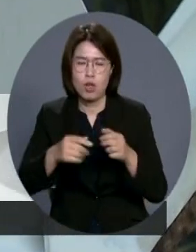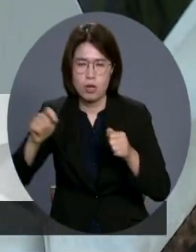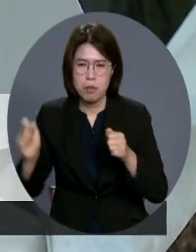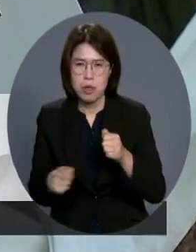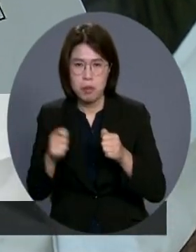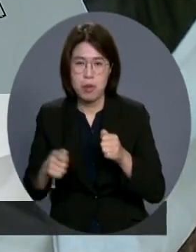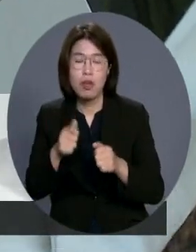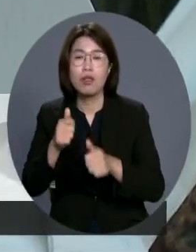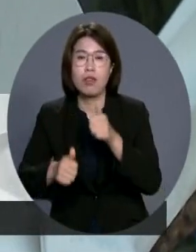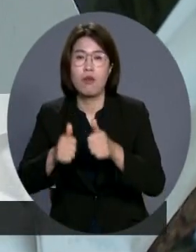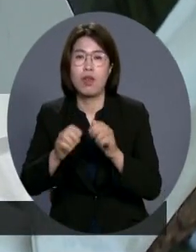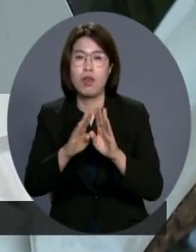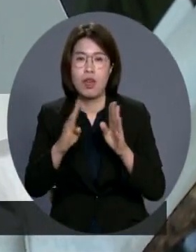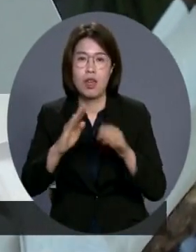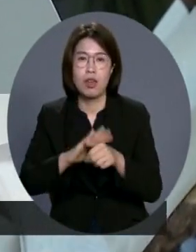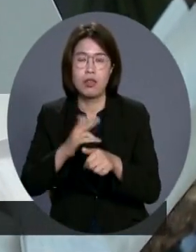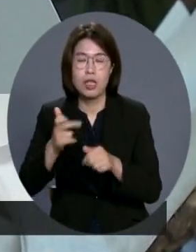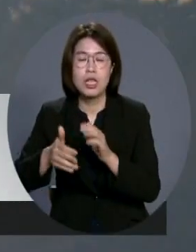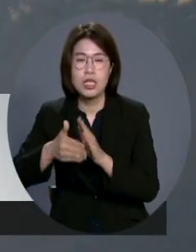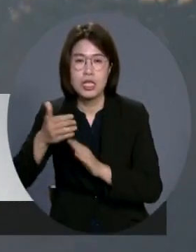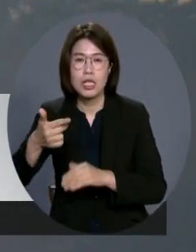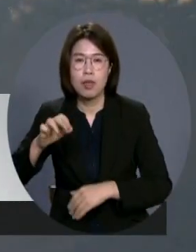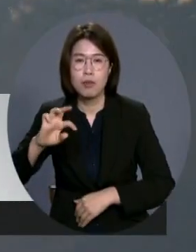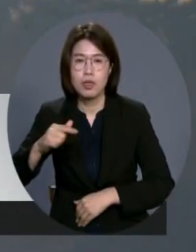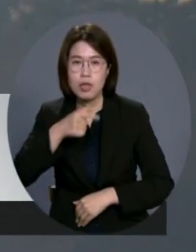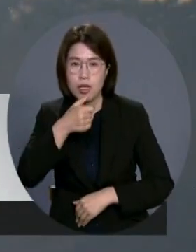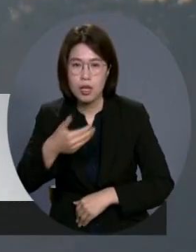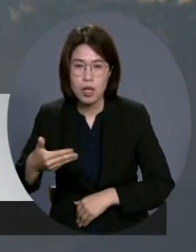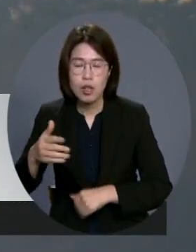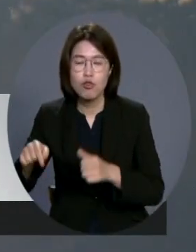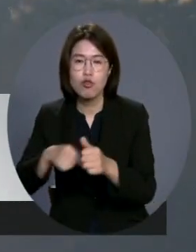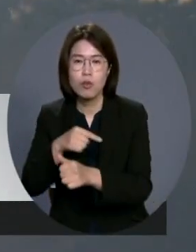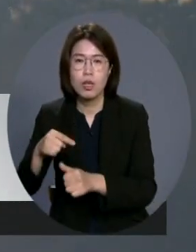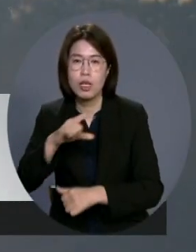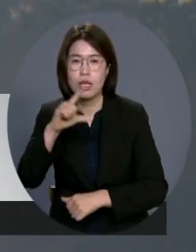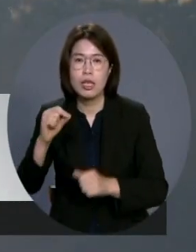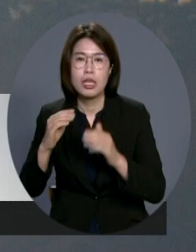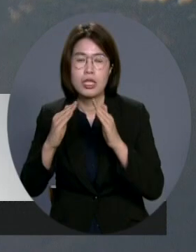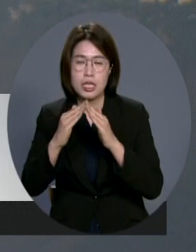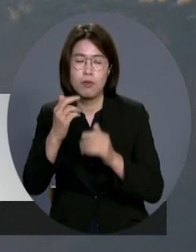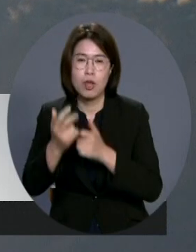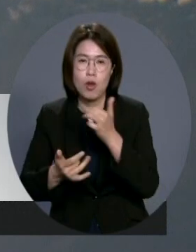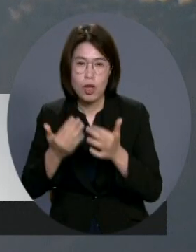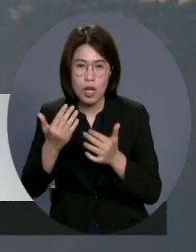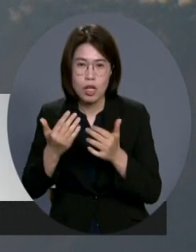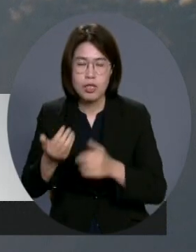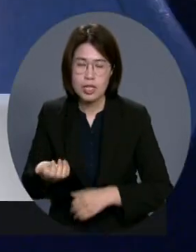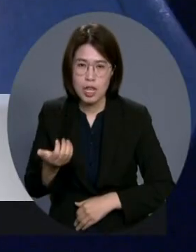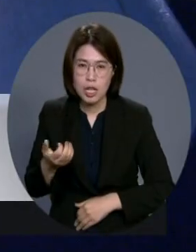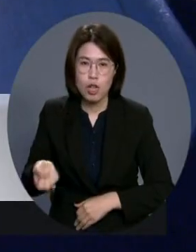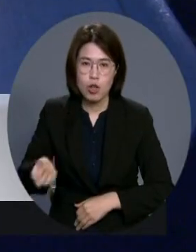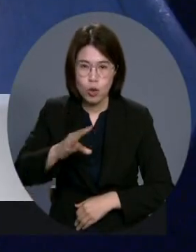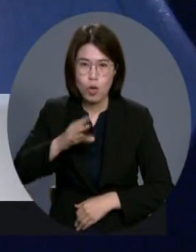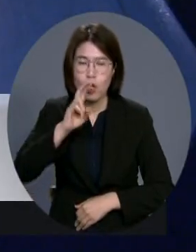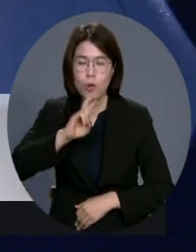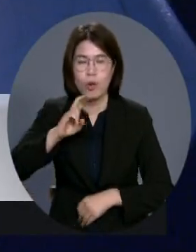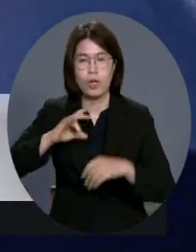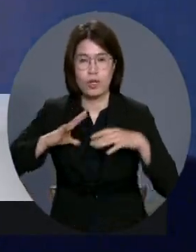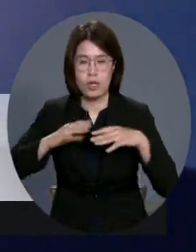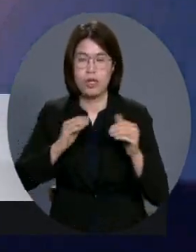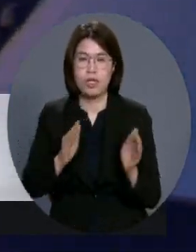대회가 열립니다 경산시 남천 면에서도 달집 태우기 행사가 열리고 행사 전에 윷놀이와 노래 자랑도